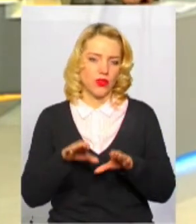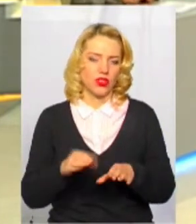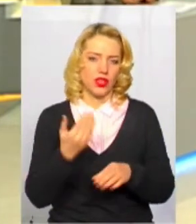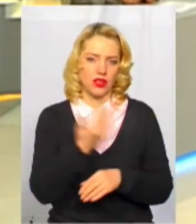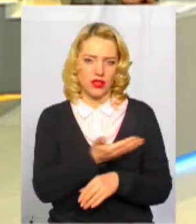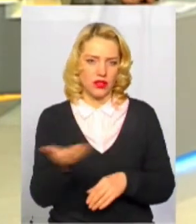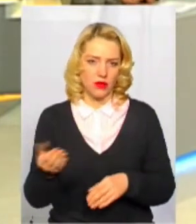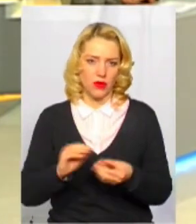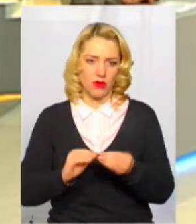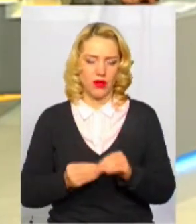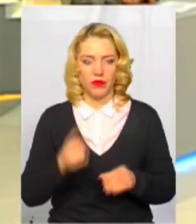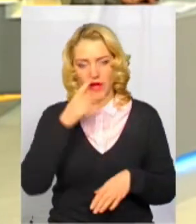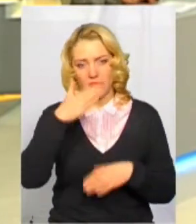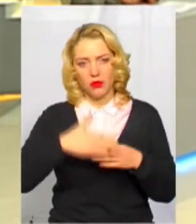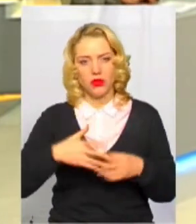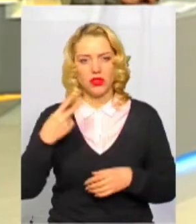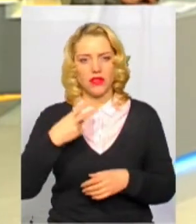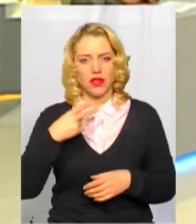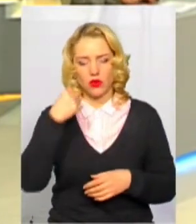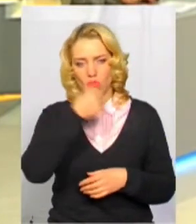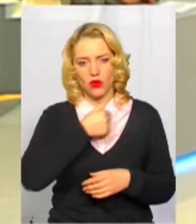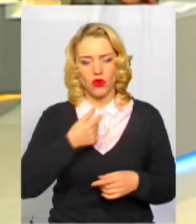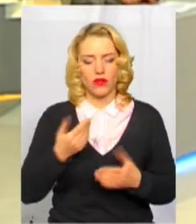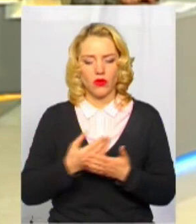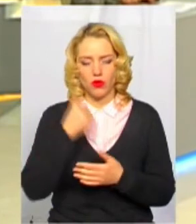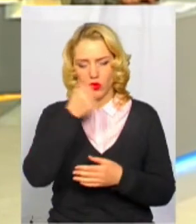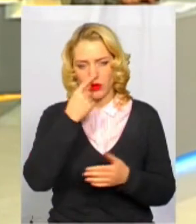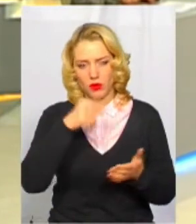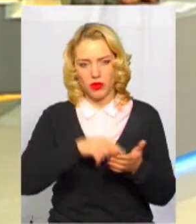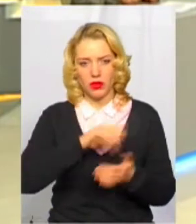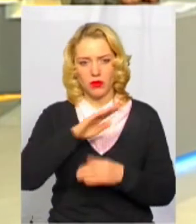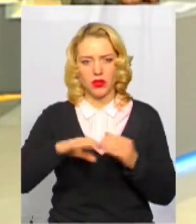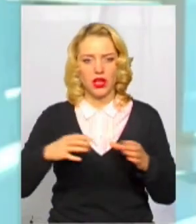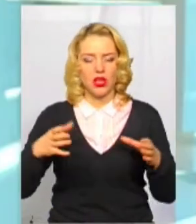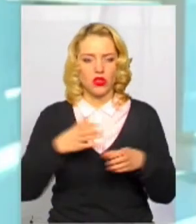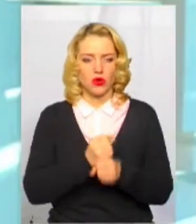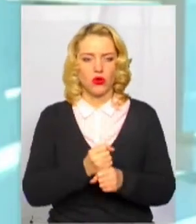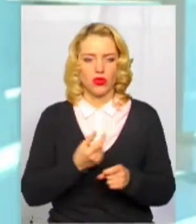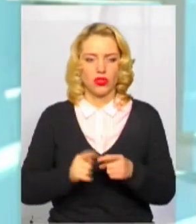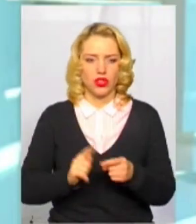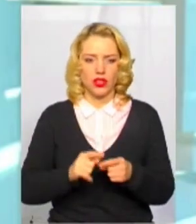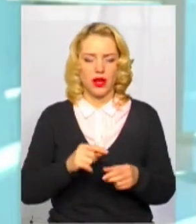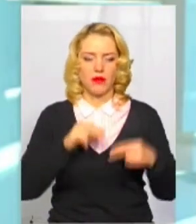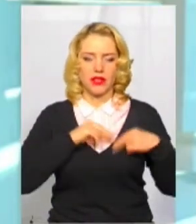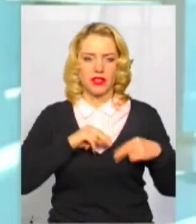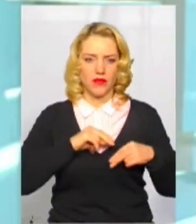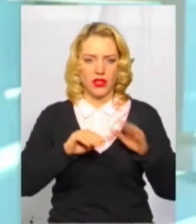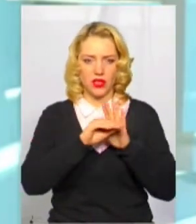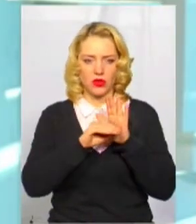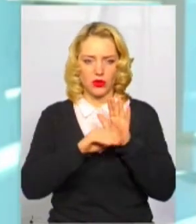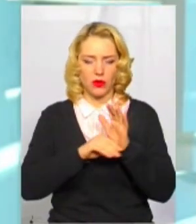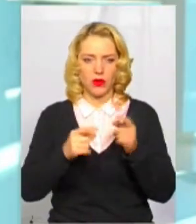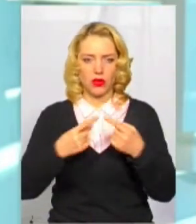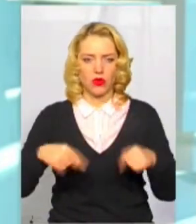ми на порозі 2020-го, і в новому році ризикують потрапити під скорочення близько 1,5 сотні працівників структурних підрозділів з